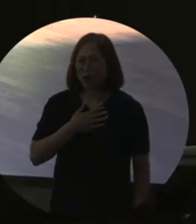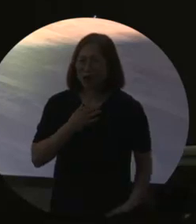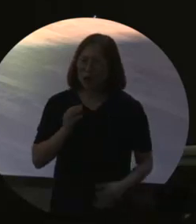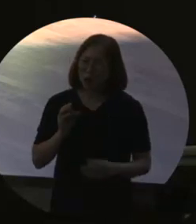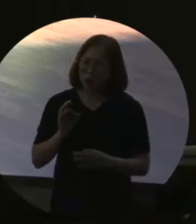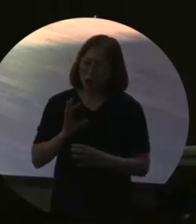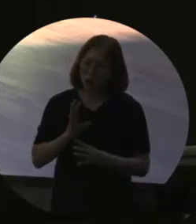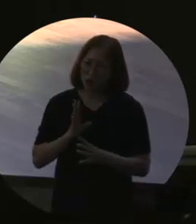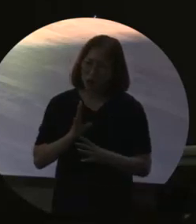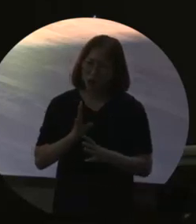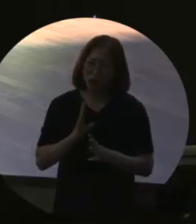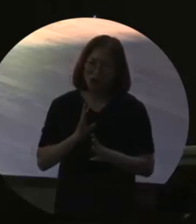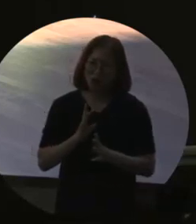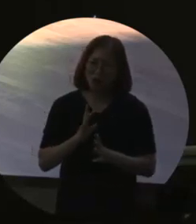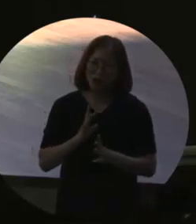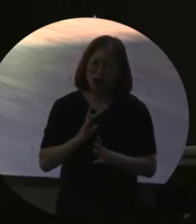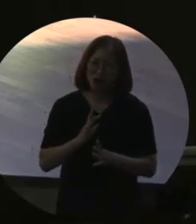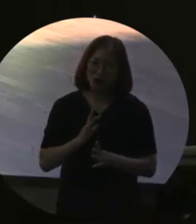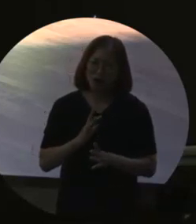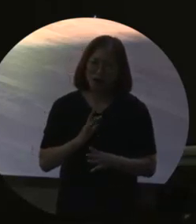두려워.